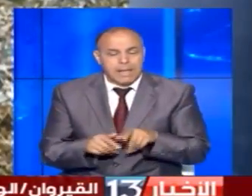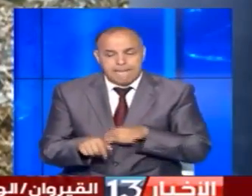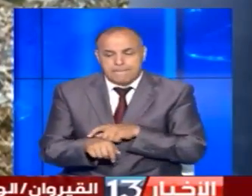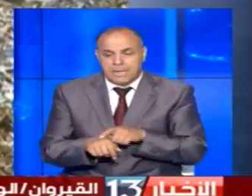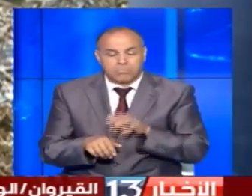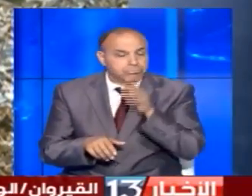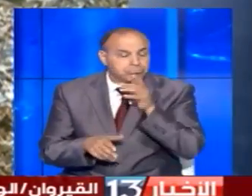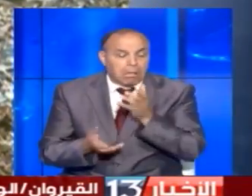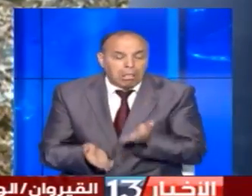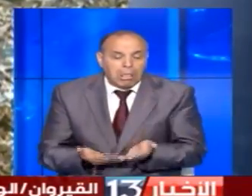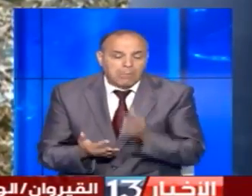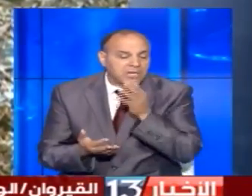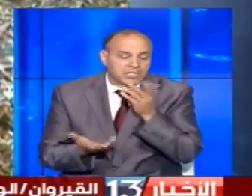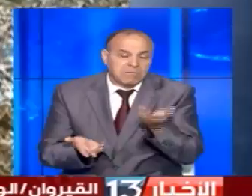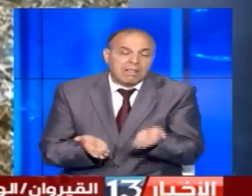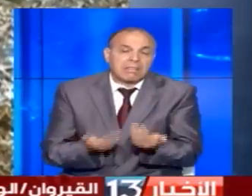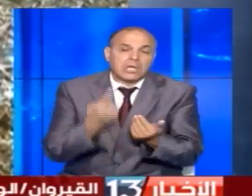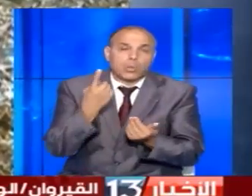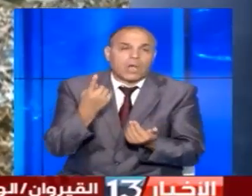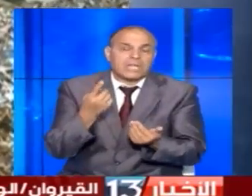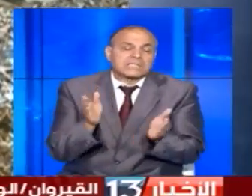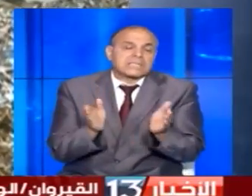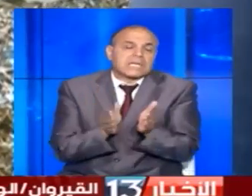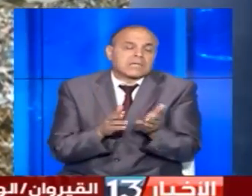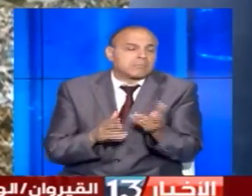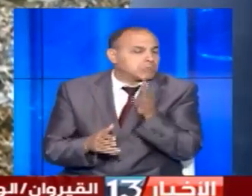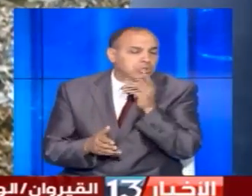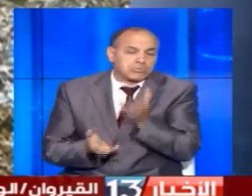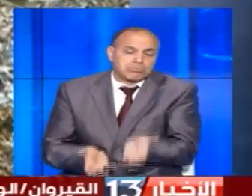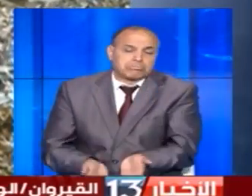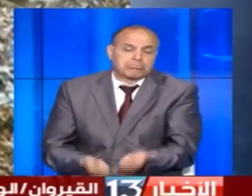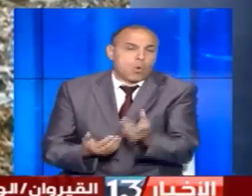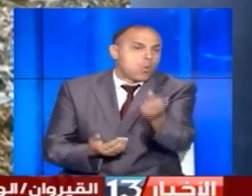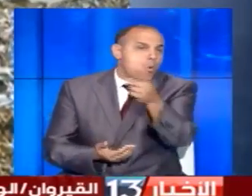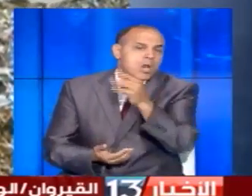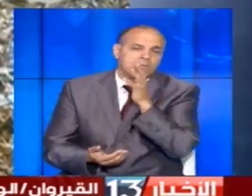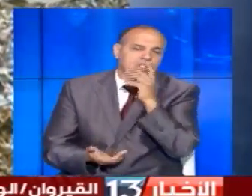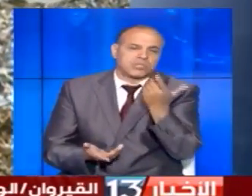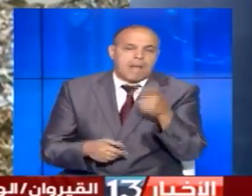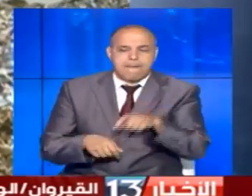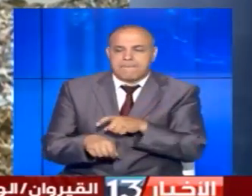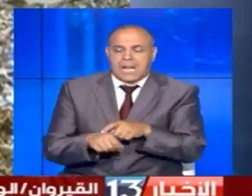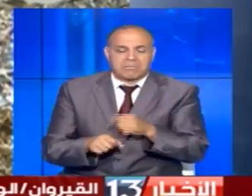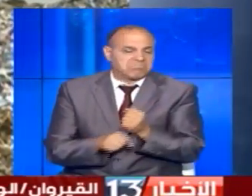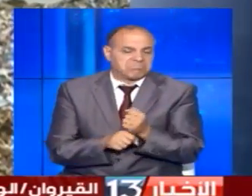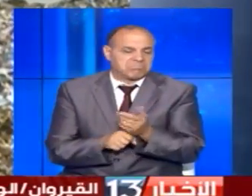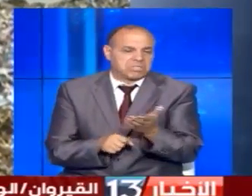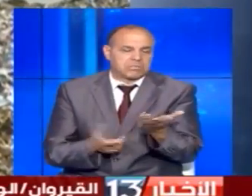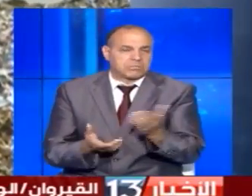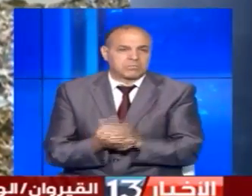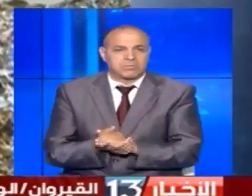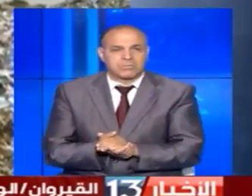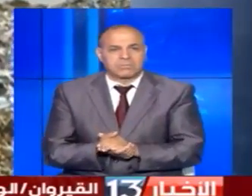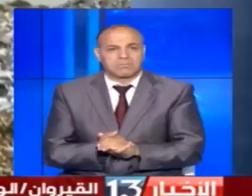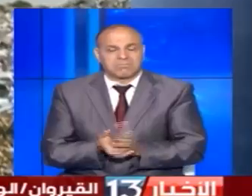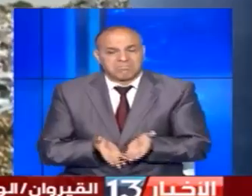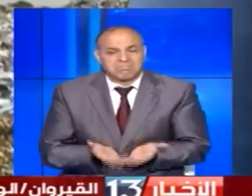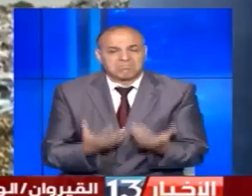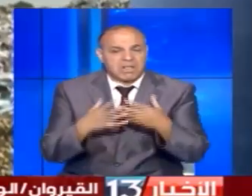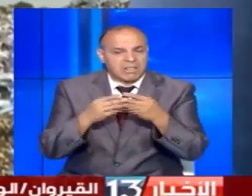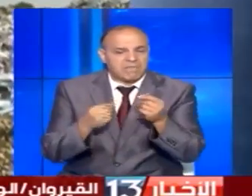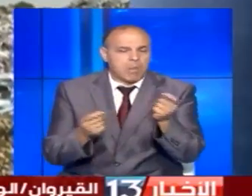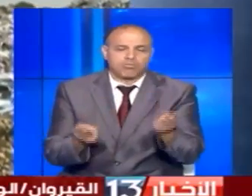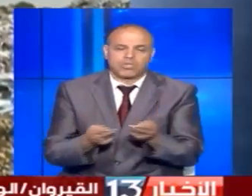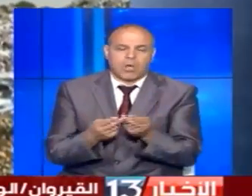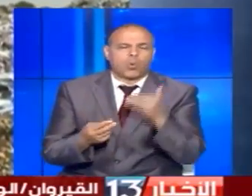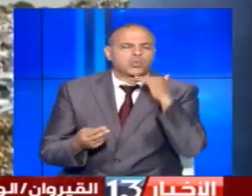ما عندهاش امكانيات كبيرة، انا تراكس حجم صغير ما تنجمش تقوم بالرفع الفواض الذي